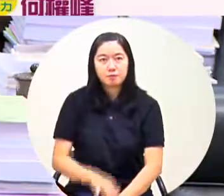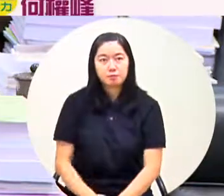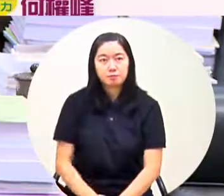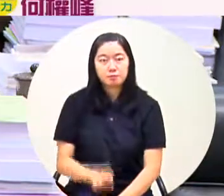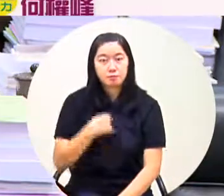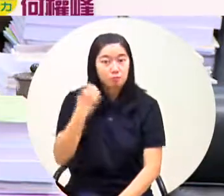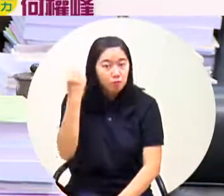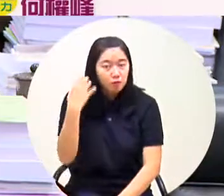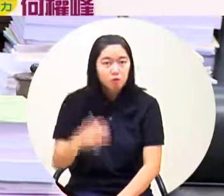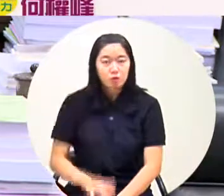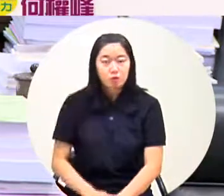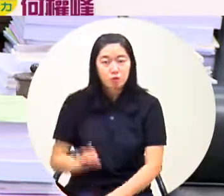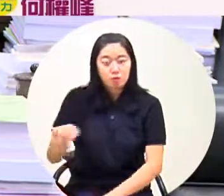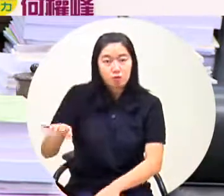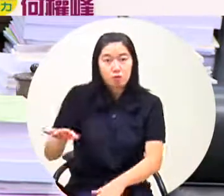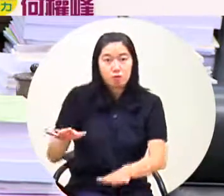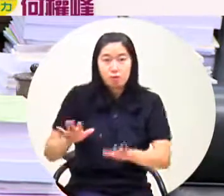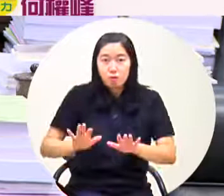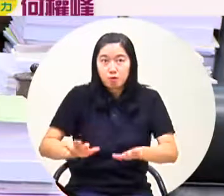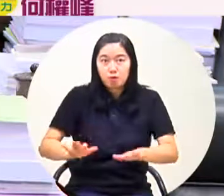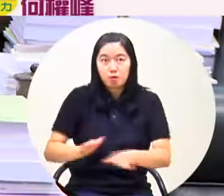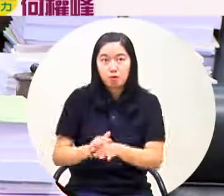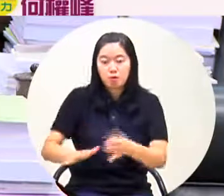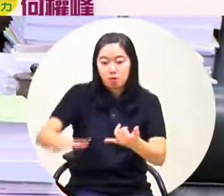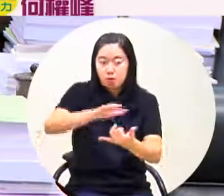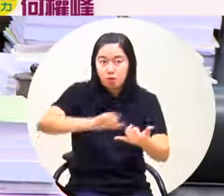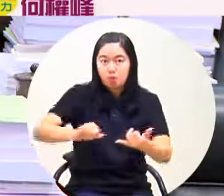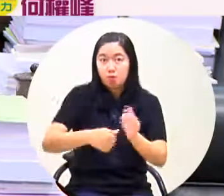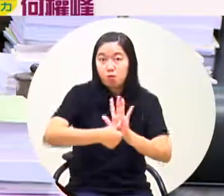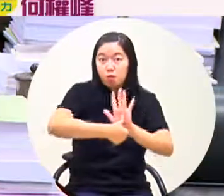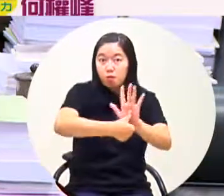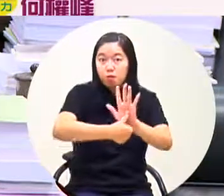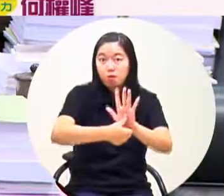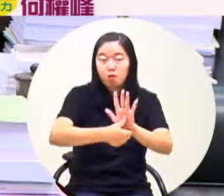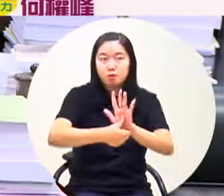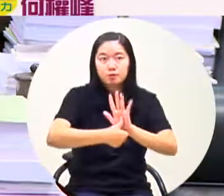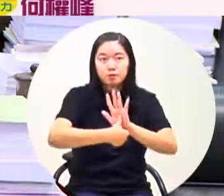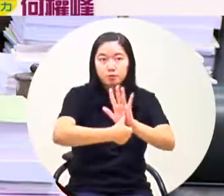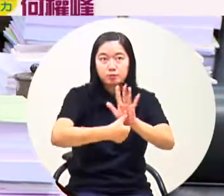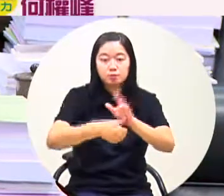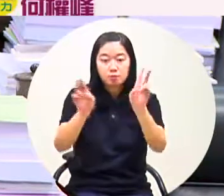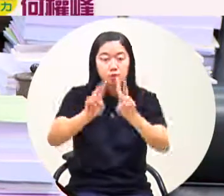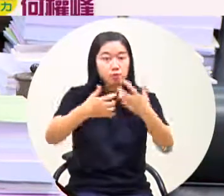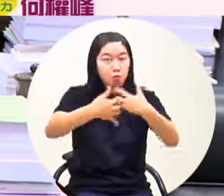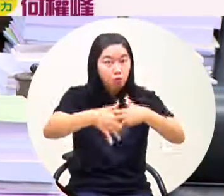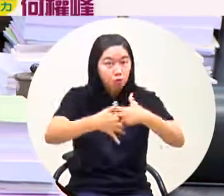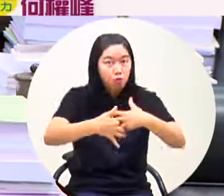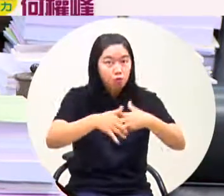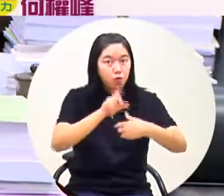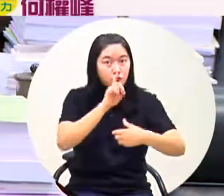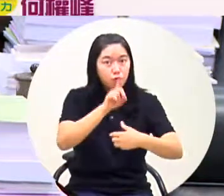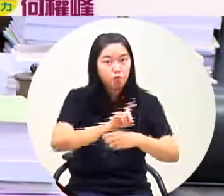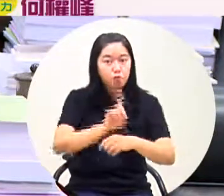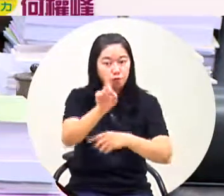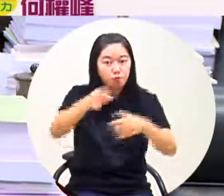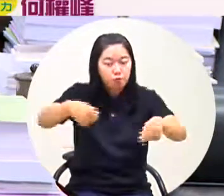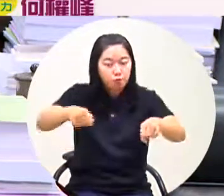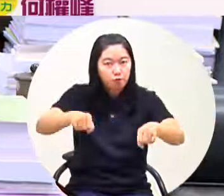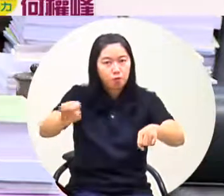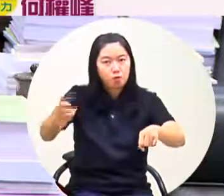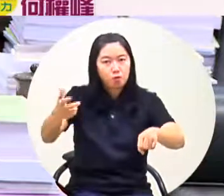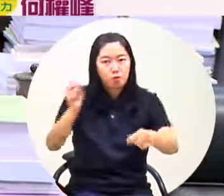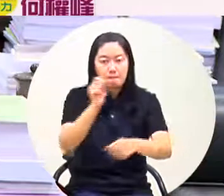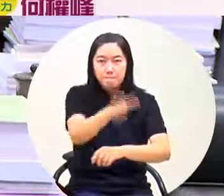以现在全台湾大概最有名的那个电动机车 GoGo 来说，它一部可能要将近